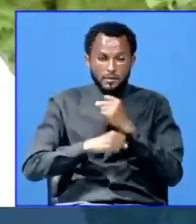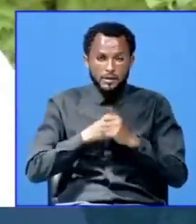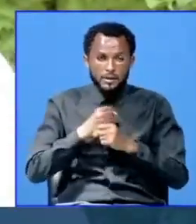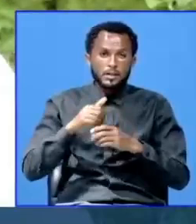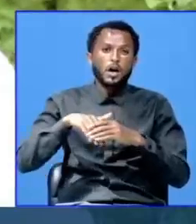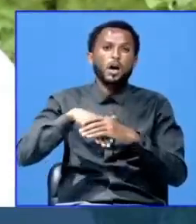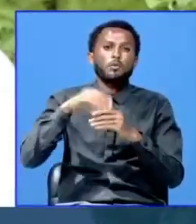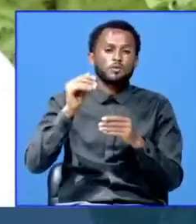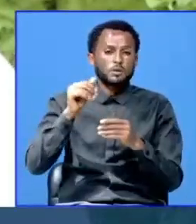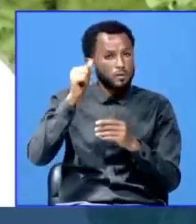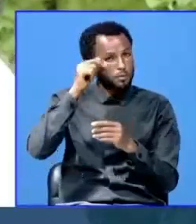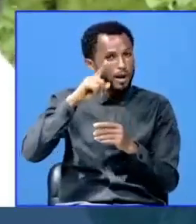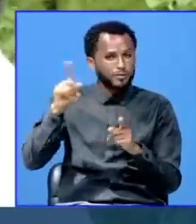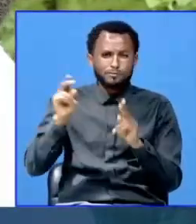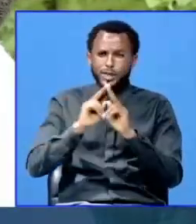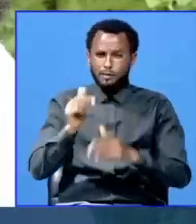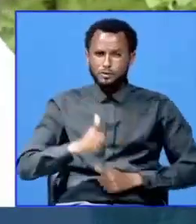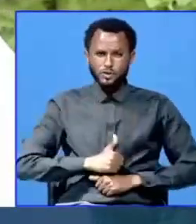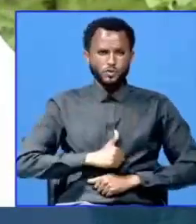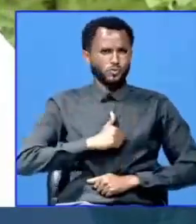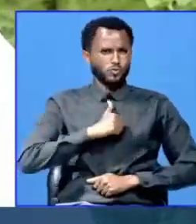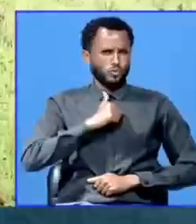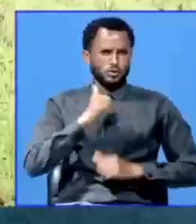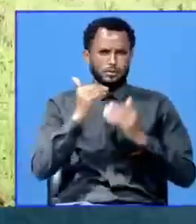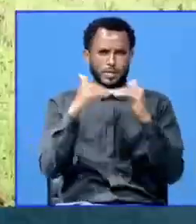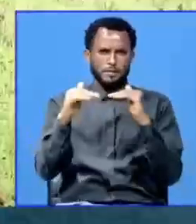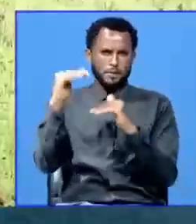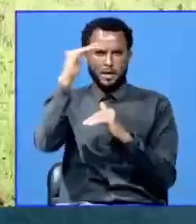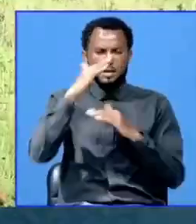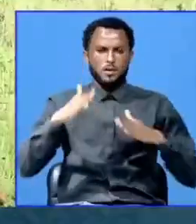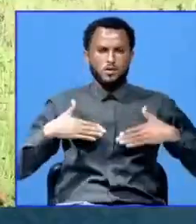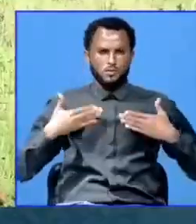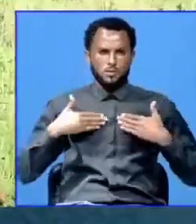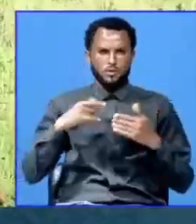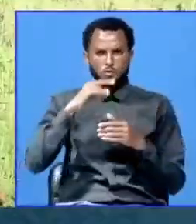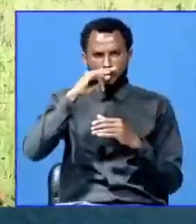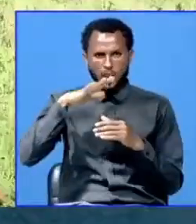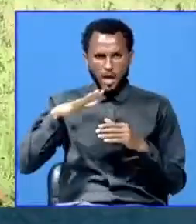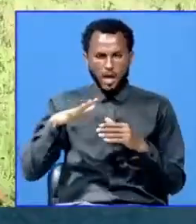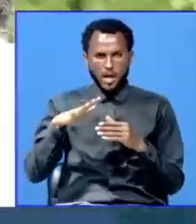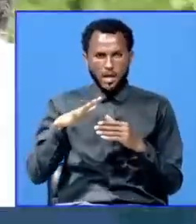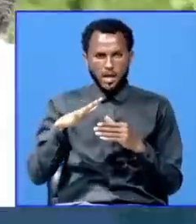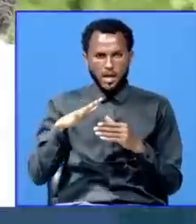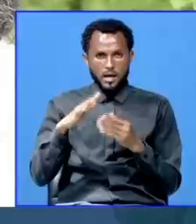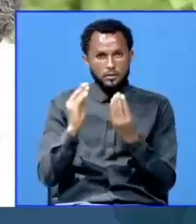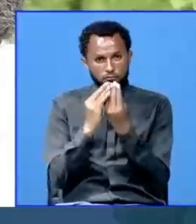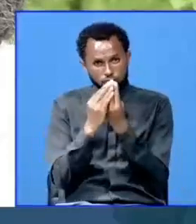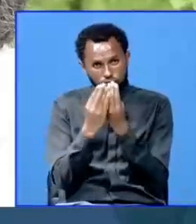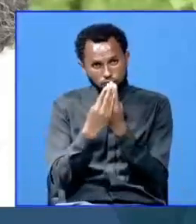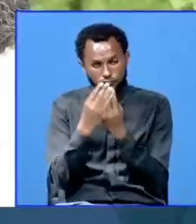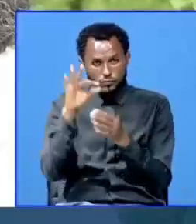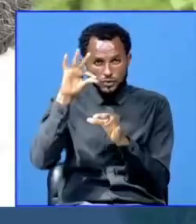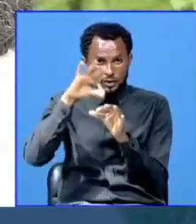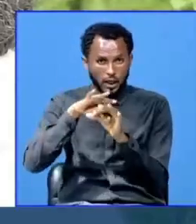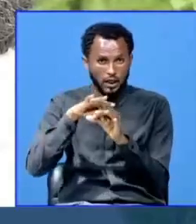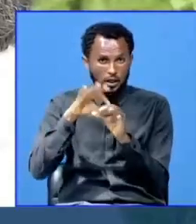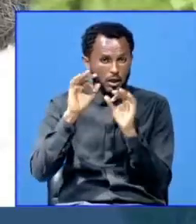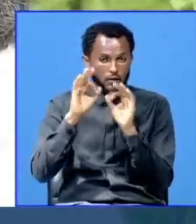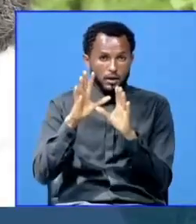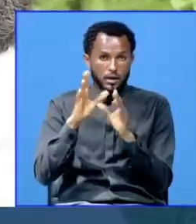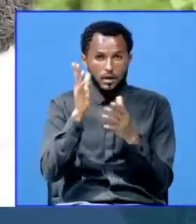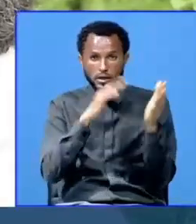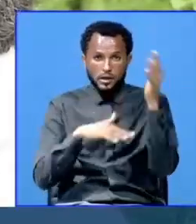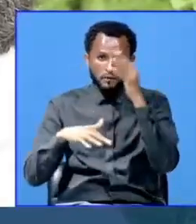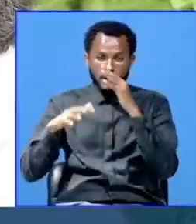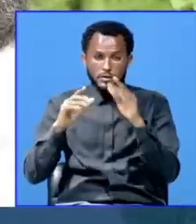ሀግየምዩ ወም በጣም የልኸረ ከመጥን ዳዕሊ ሕጉስት እየ ሃም ቆልዓ ክርእኒ ኦት ተኽልና ትክክል ለእዩ በለይ ተኽለይ ንኾኒ ንፋስ